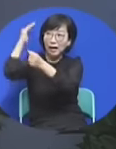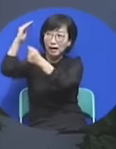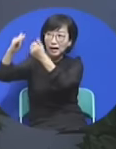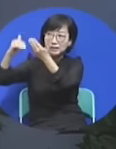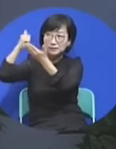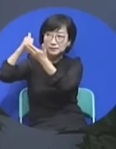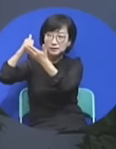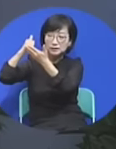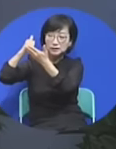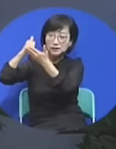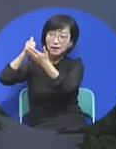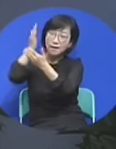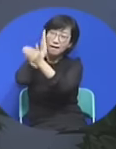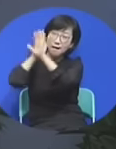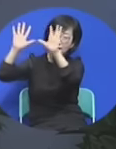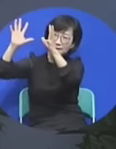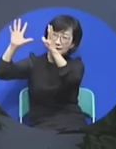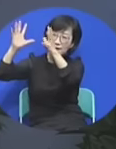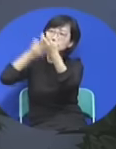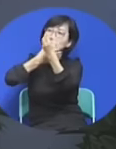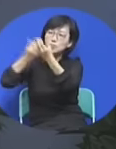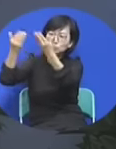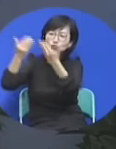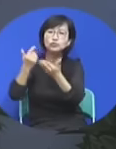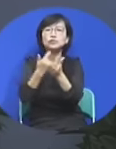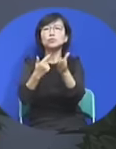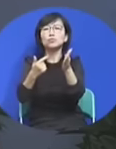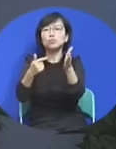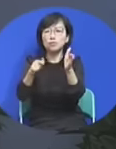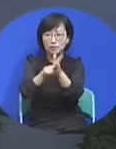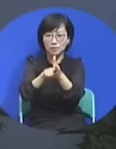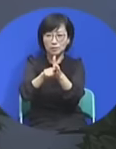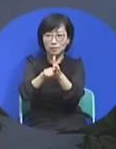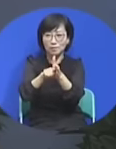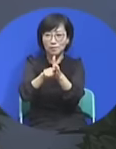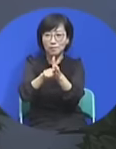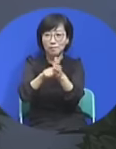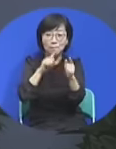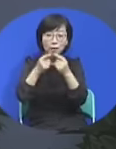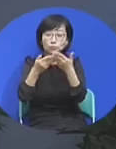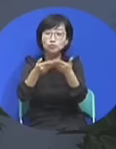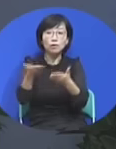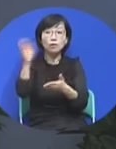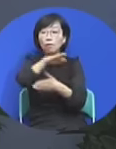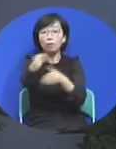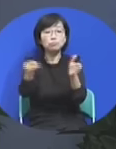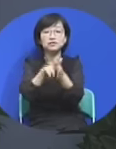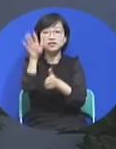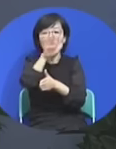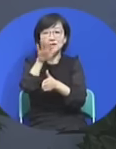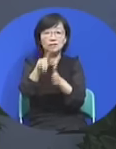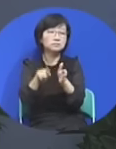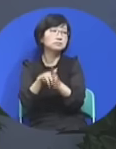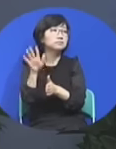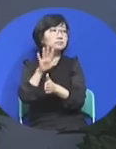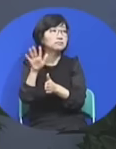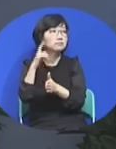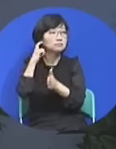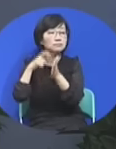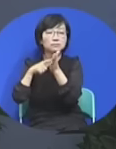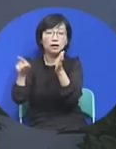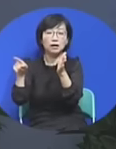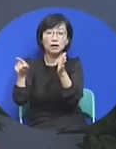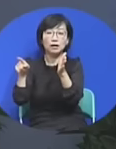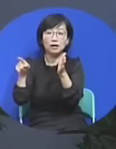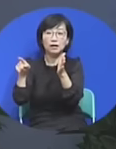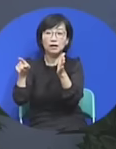배경 주시려고 다 주셨는데 안 믿으니까. God gave us everything to save us, for us to enjoy the blessing of the background of heaven, but we do